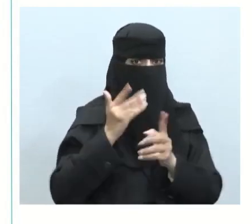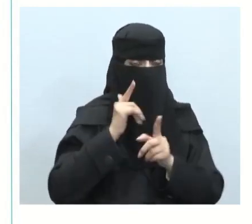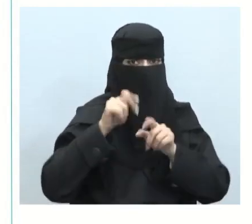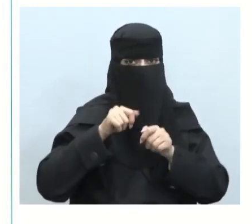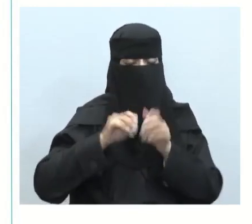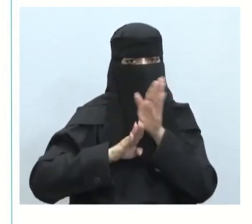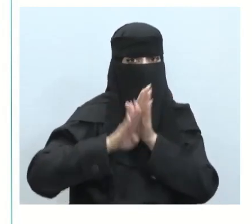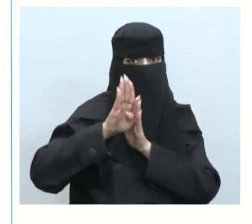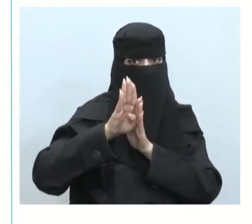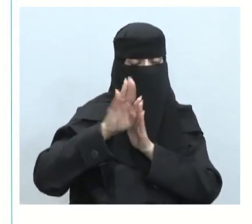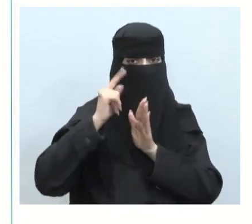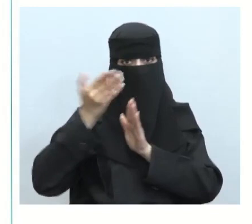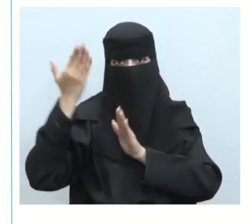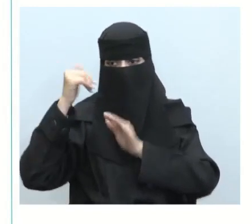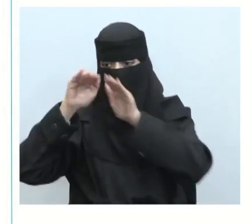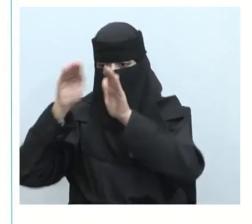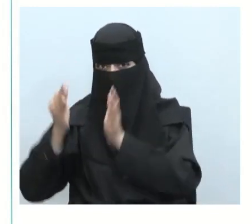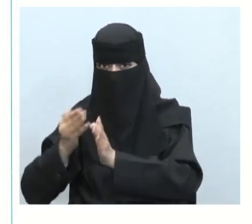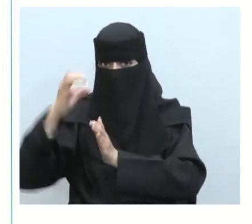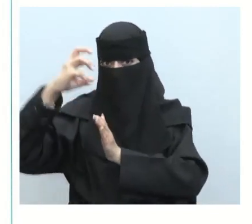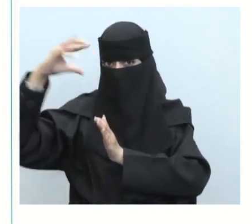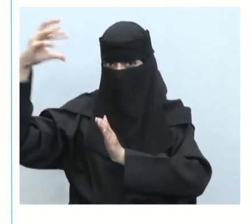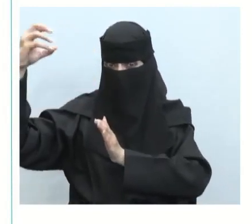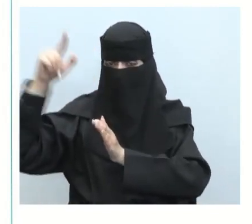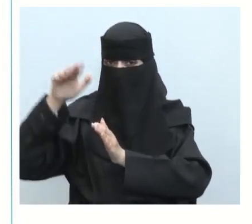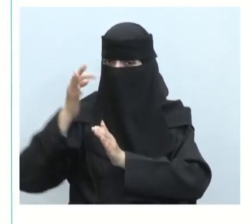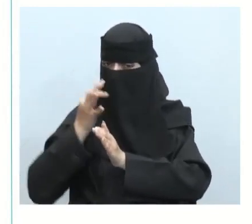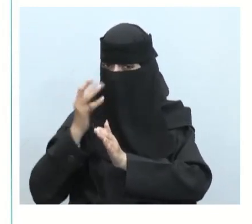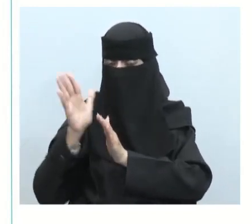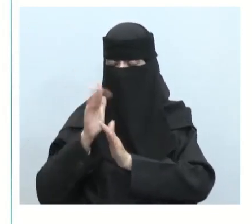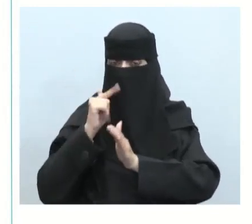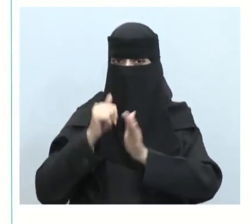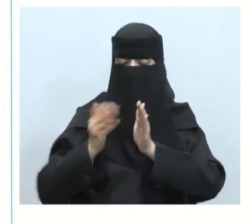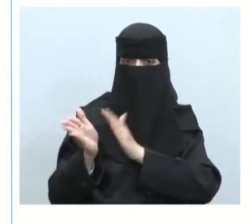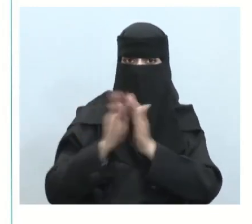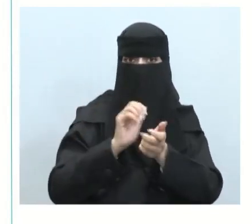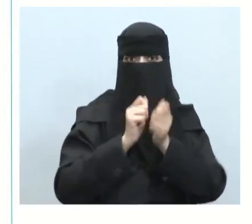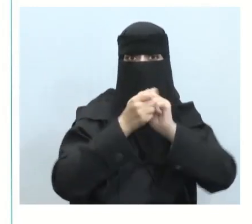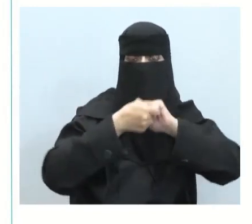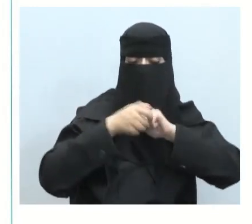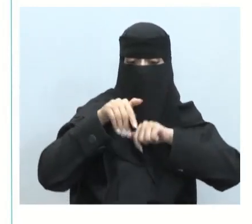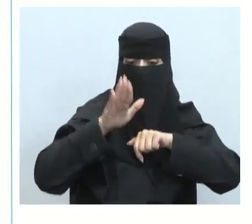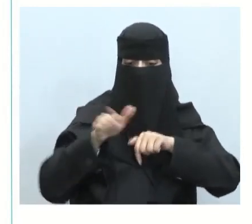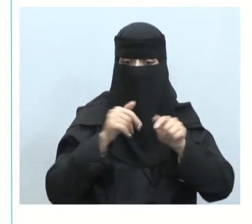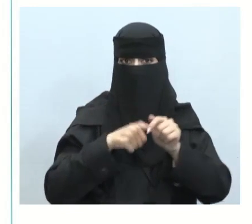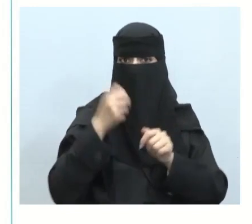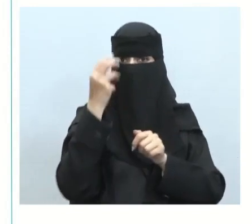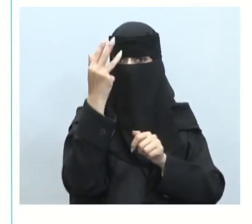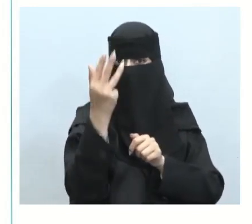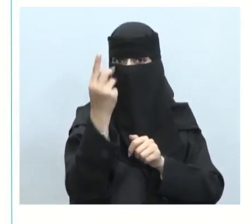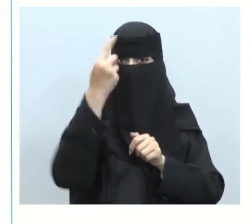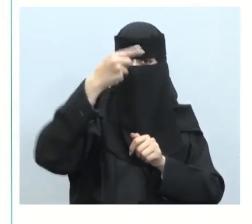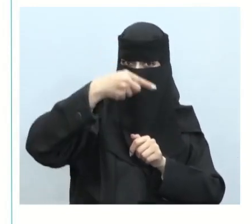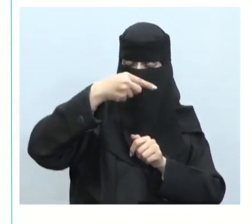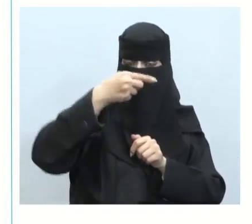اكتشف اله البخار كانت ايضا اله بسيطه وحدثت هذه نهايه القرن التاسع عشر اذا